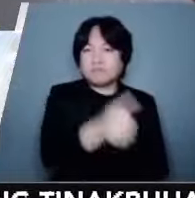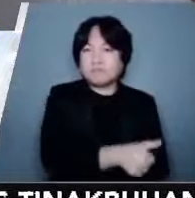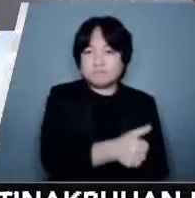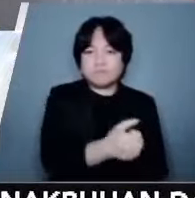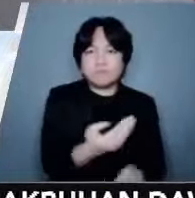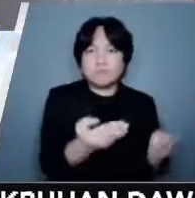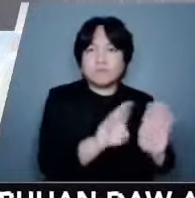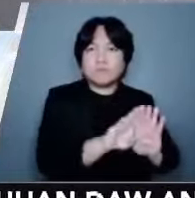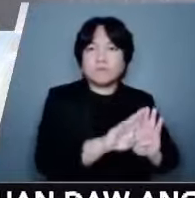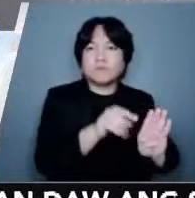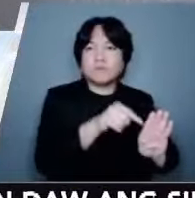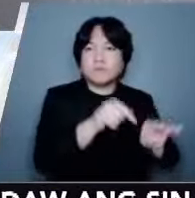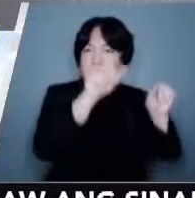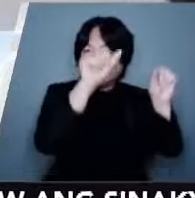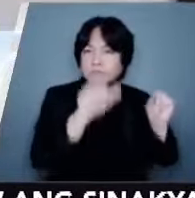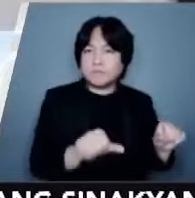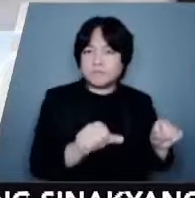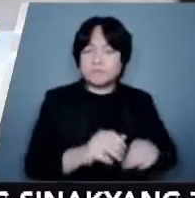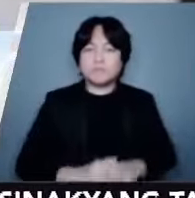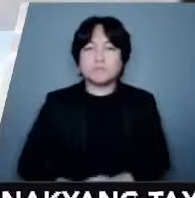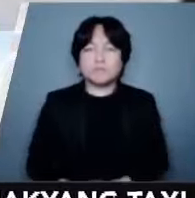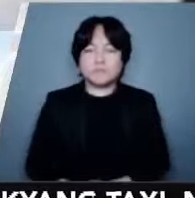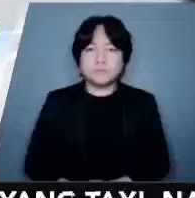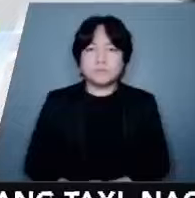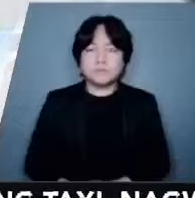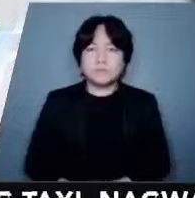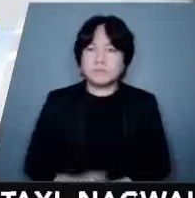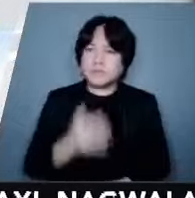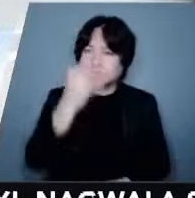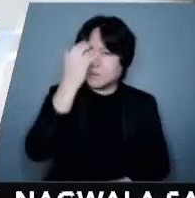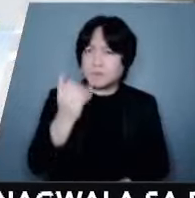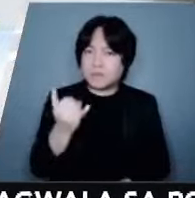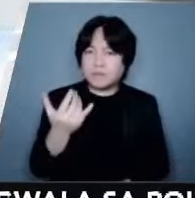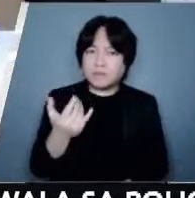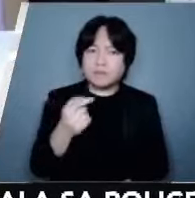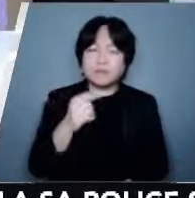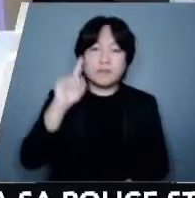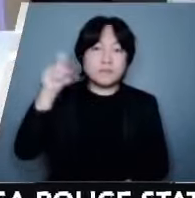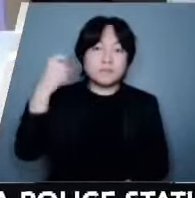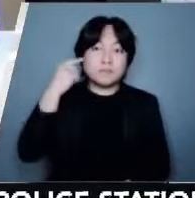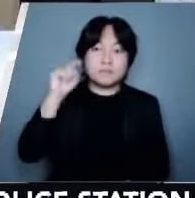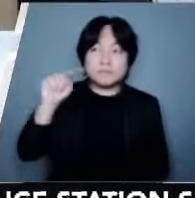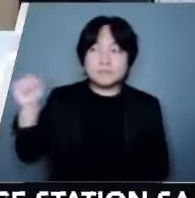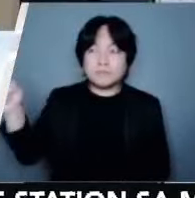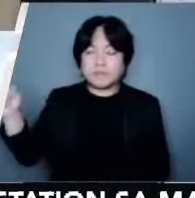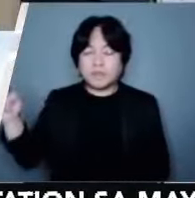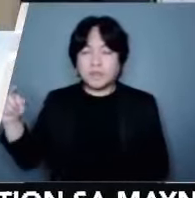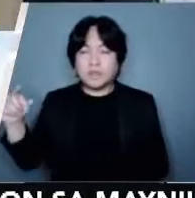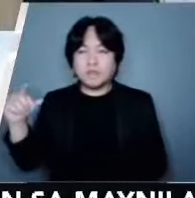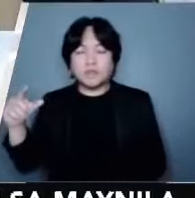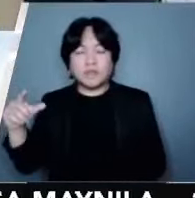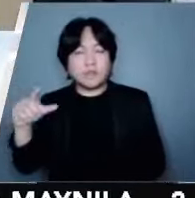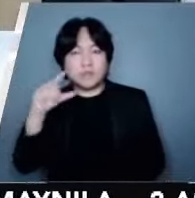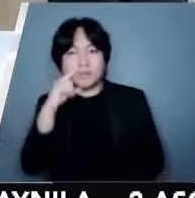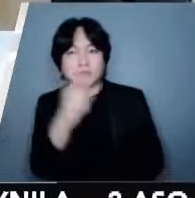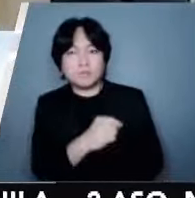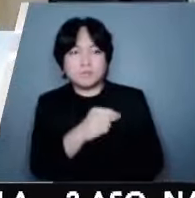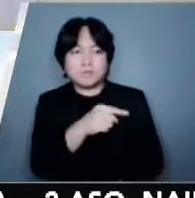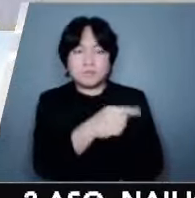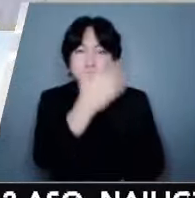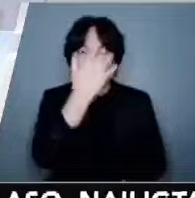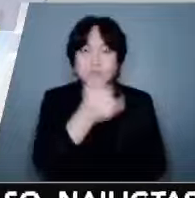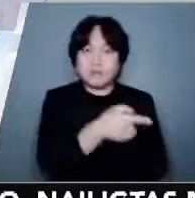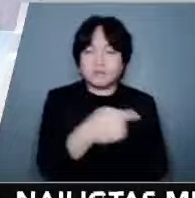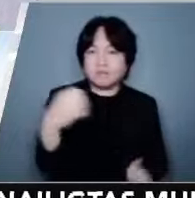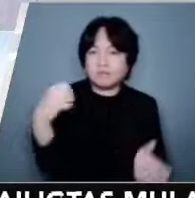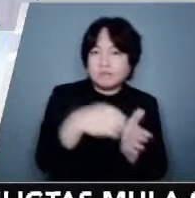order. Ikinasa ang operasyon dahil sa tip ng ilang government agencies na nagre-rekomenda ang pasilidad ng mga enrolling nito